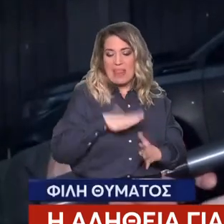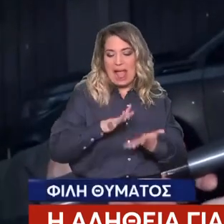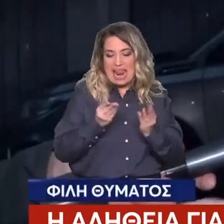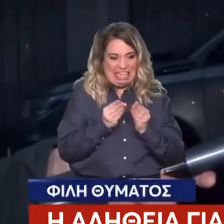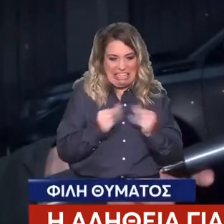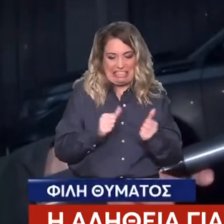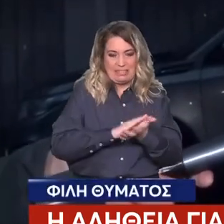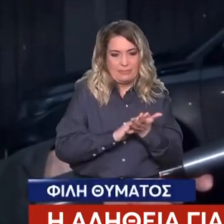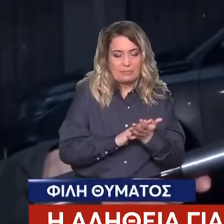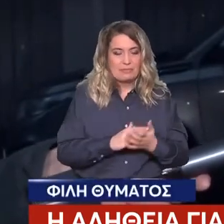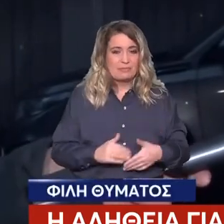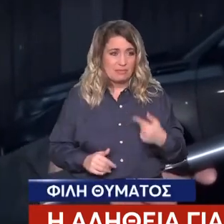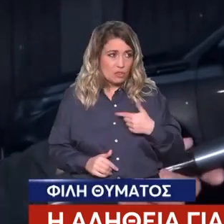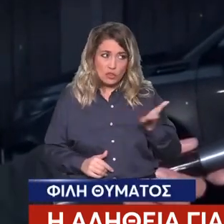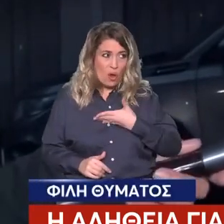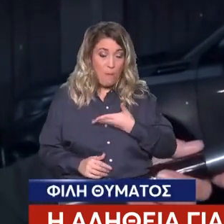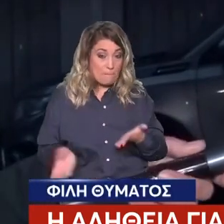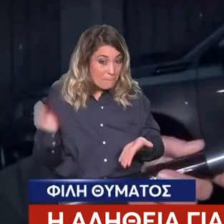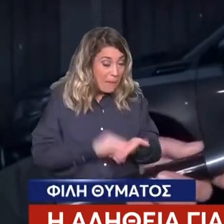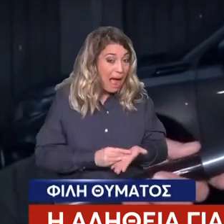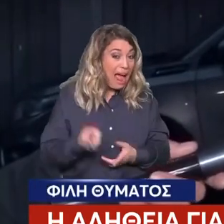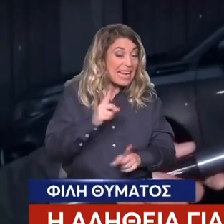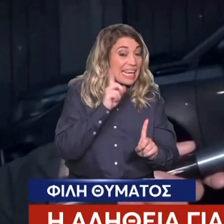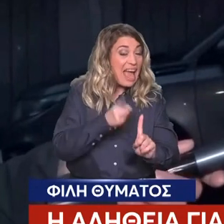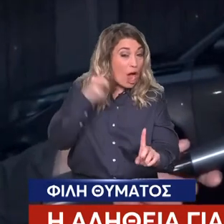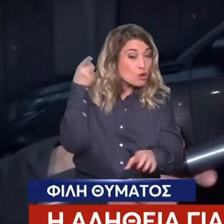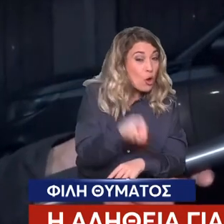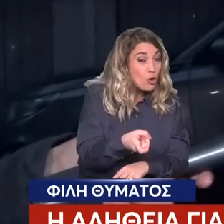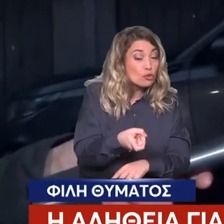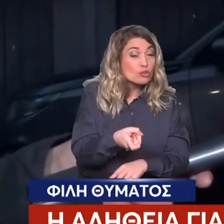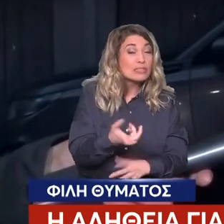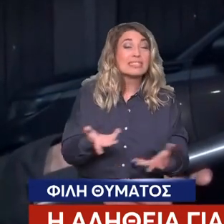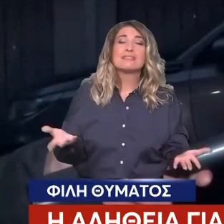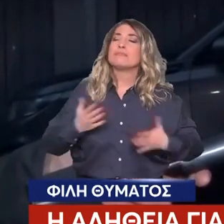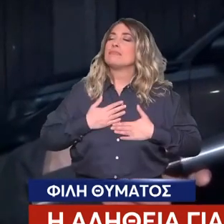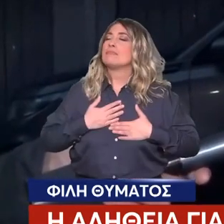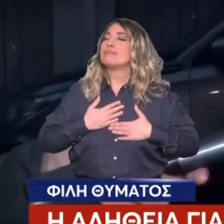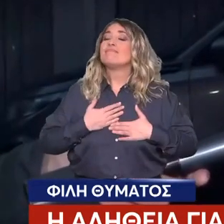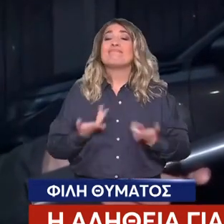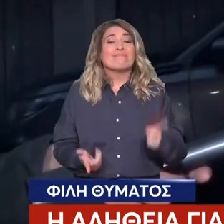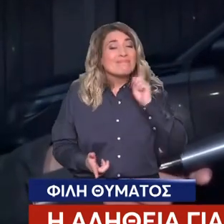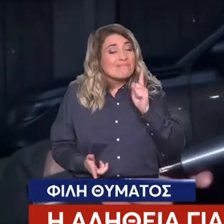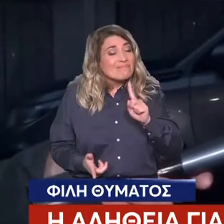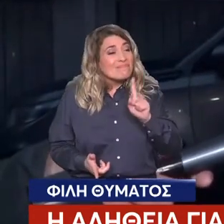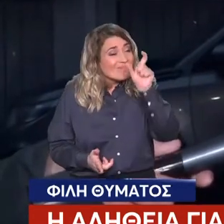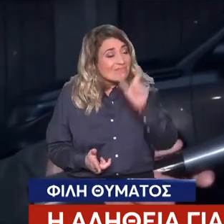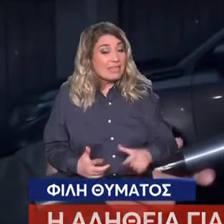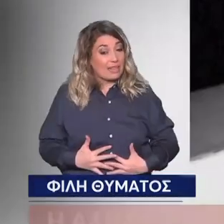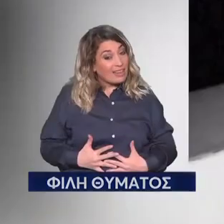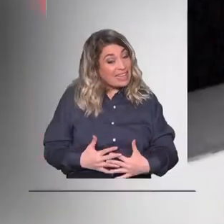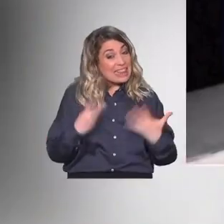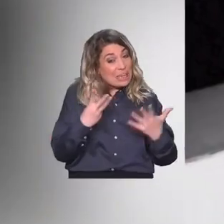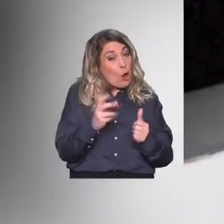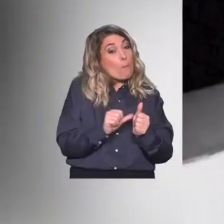όλοι. Άλλη μία γενοκτονία, μία δολοφονία και όχι μία διπλή. Η γυναίκα ήταν έγκυος στον τρίτο